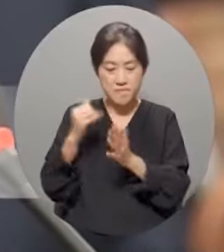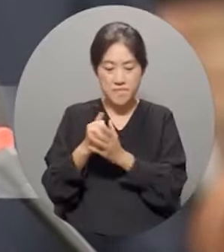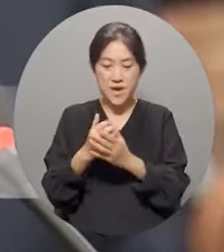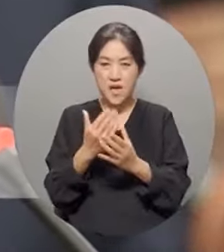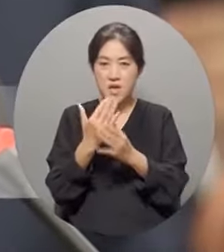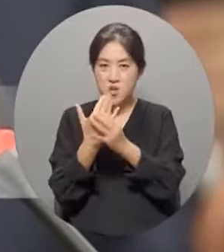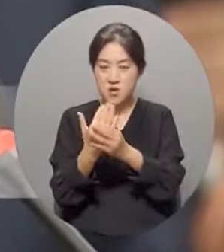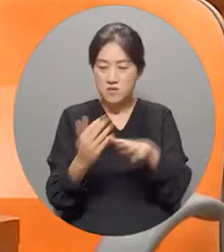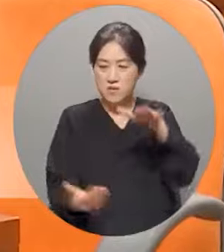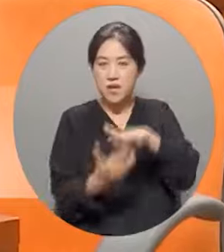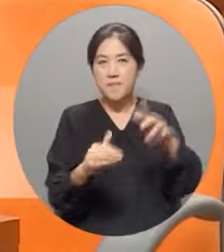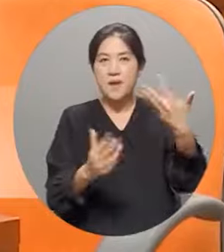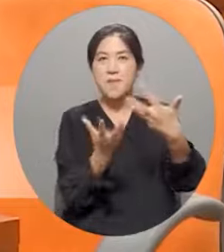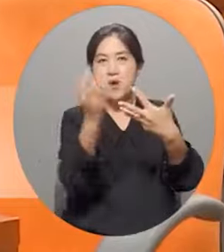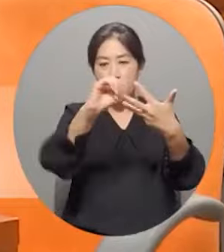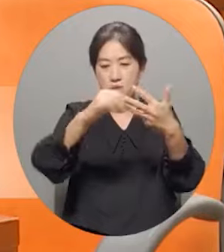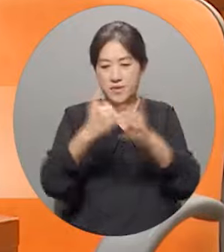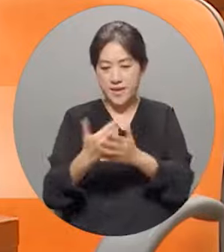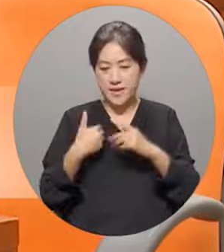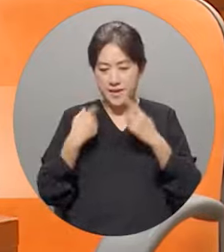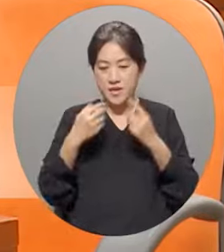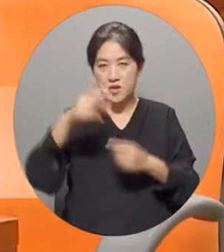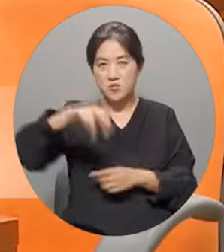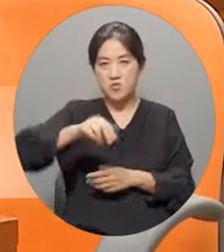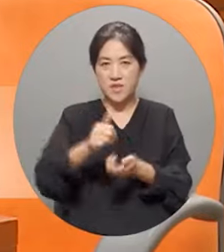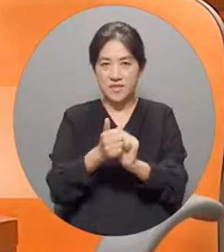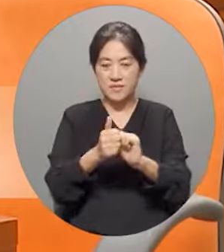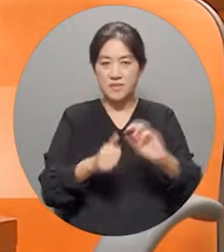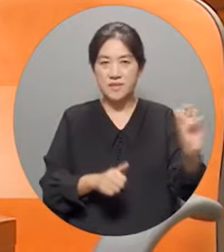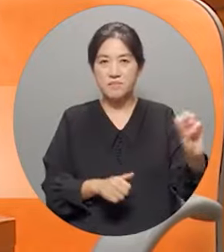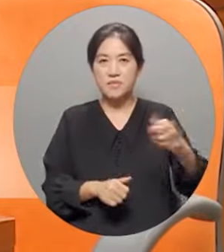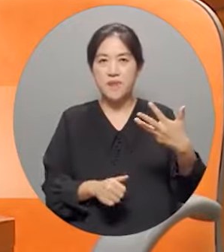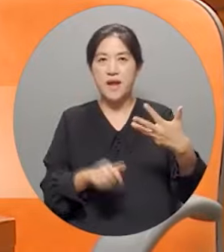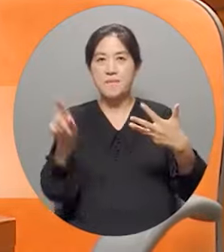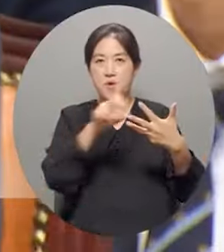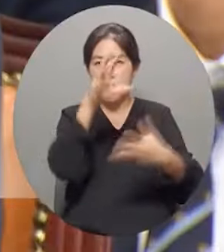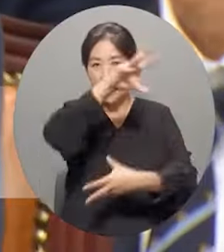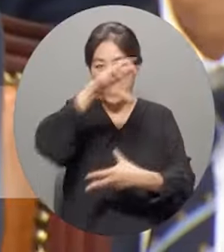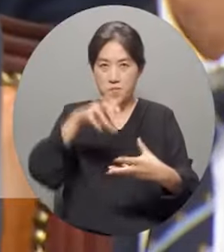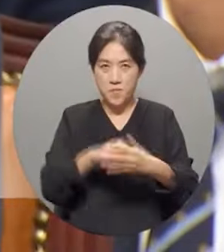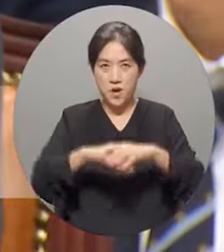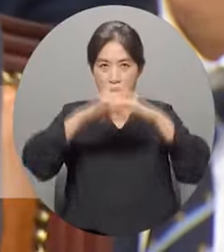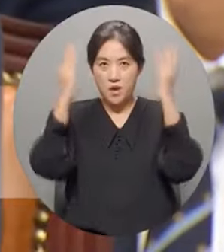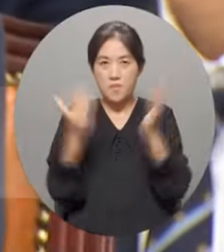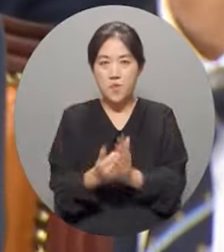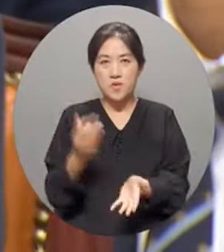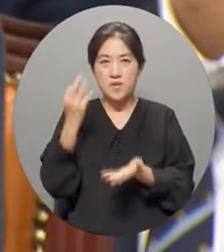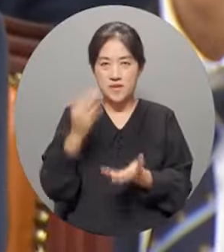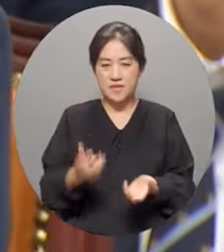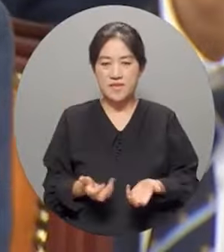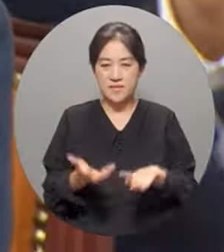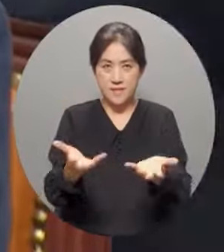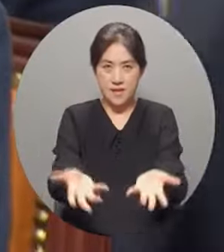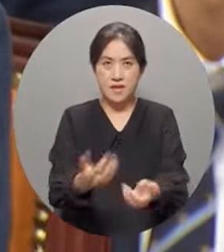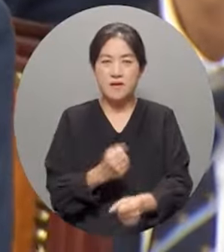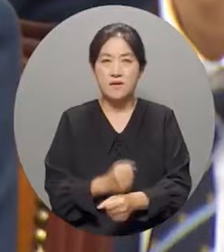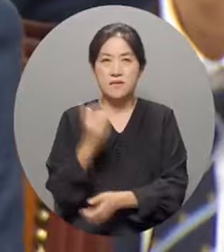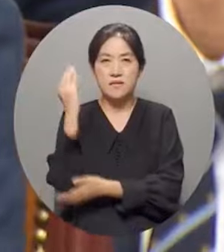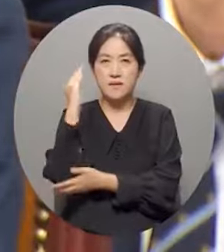800억 원 정도라면서 자신이 가진 큐텐 지분 38%를 포함해 모든 재산을 내놓겠다고